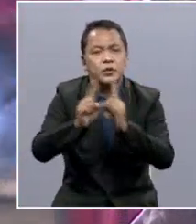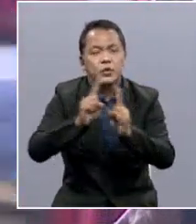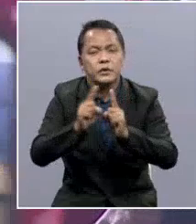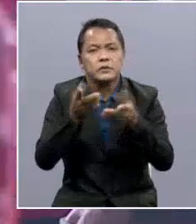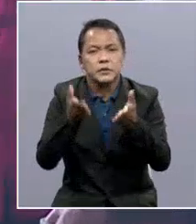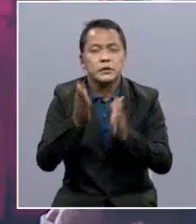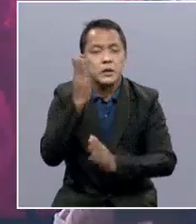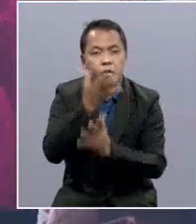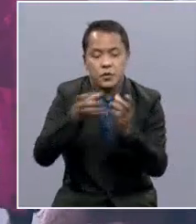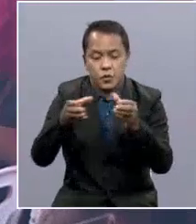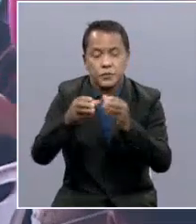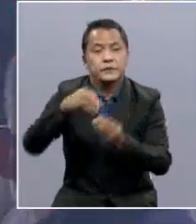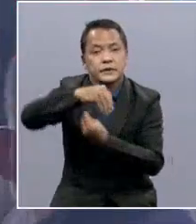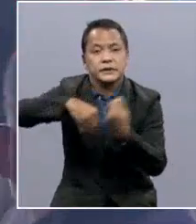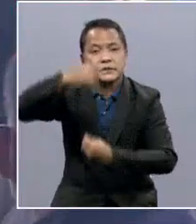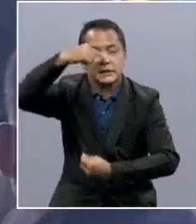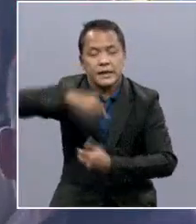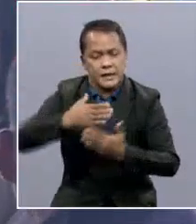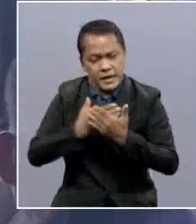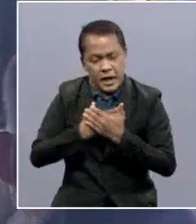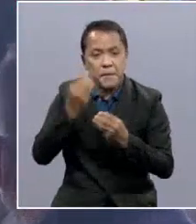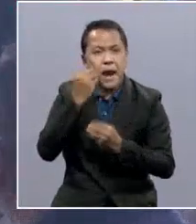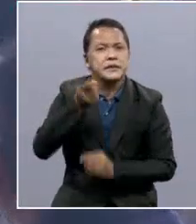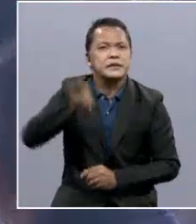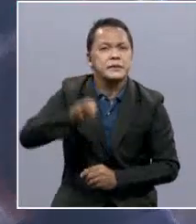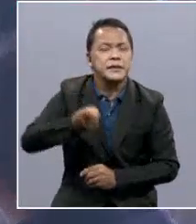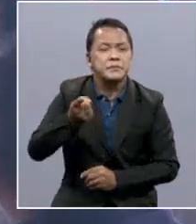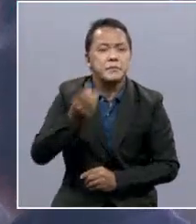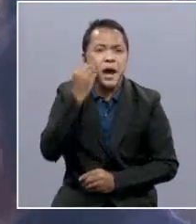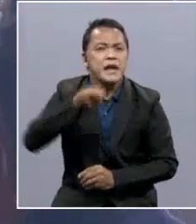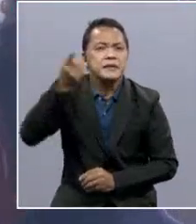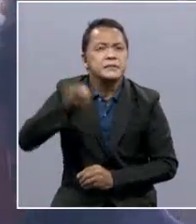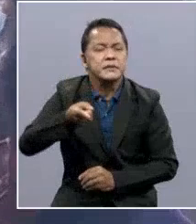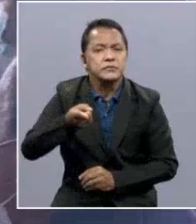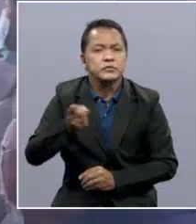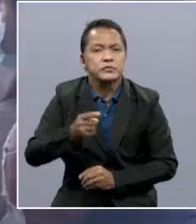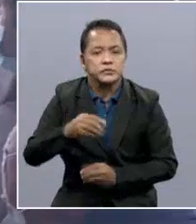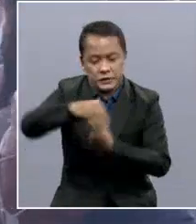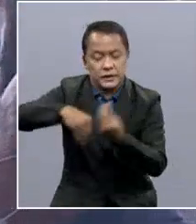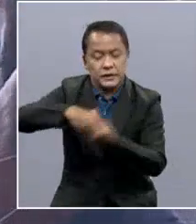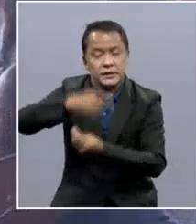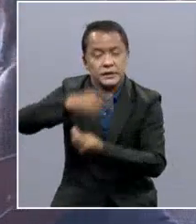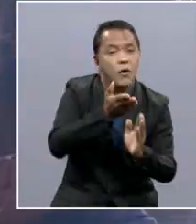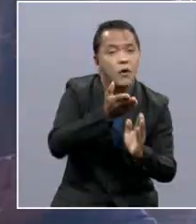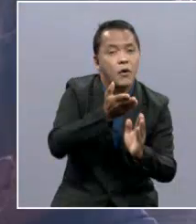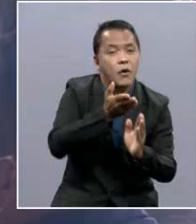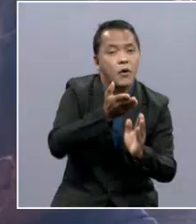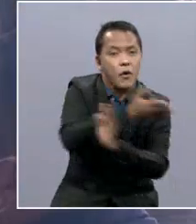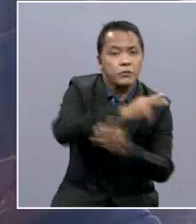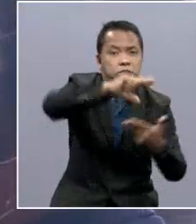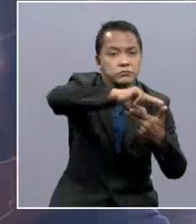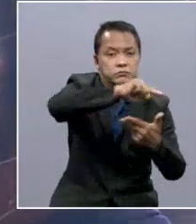แล้วก็ในฐานะแกนนำเศรษฐกิจไทยหรือยังรักบ้านหลังเดิมไอ้บ้านหลังเดิมที่ว่าเนี่ยหมายถึงเศรษฐกิจไทยหรือบ้านหลังเดิมก่อนหน้า